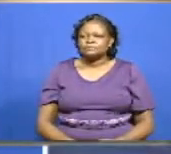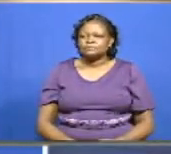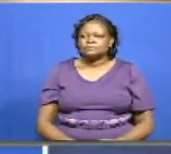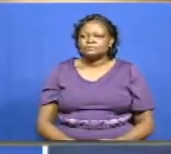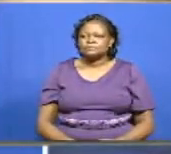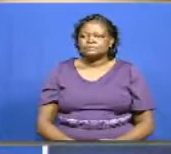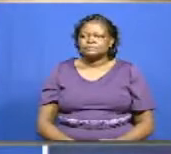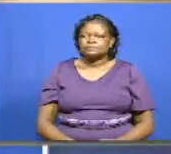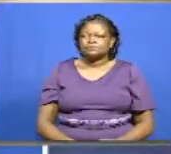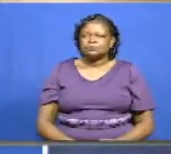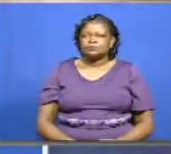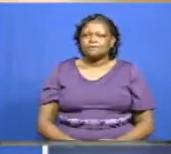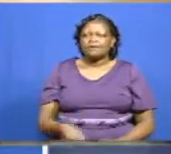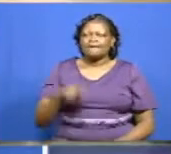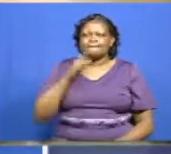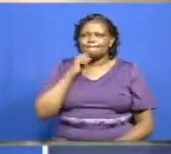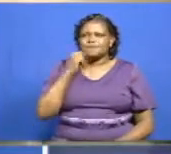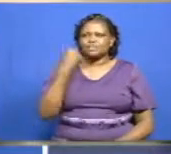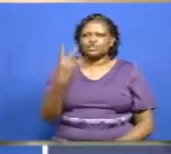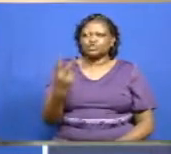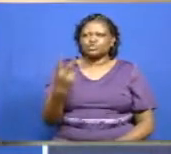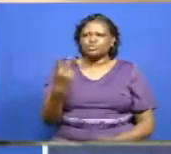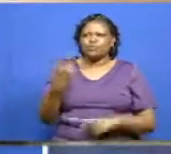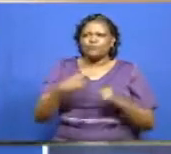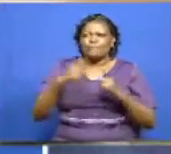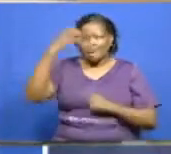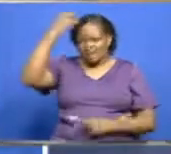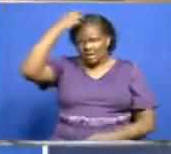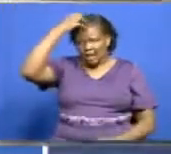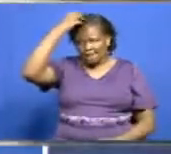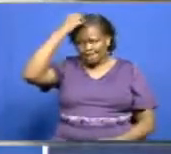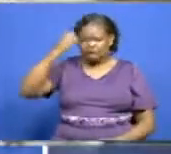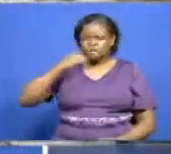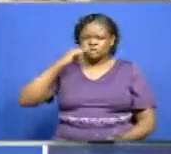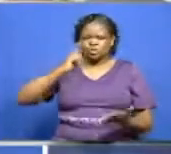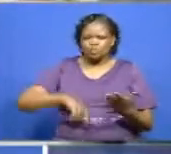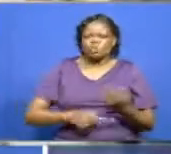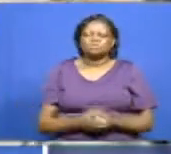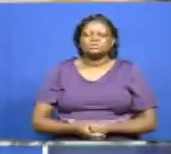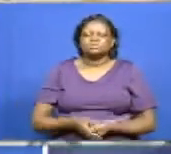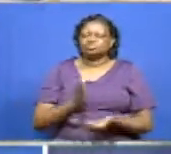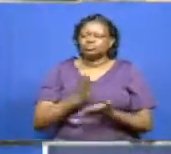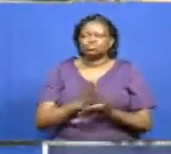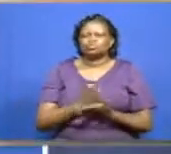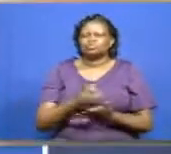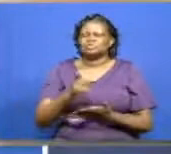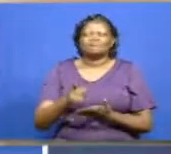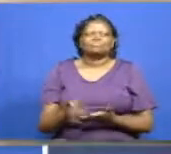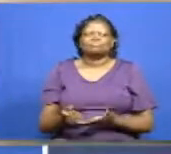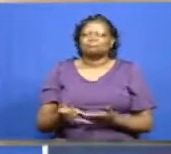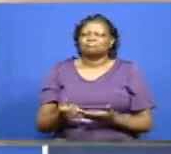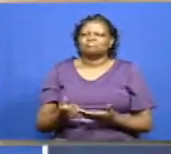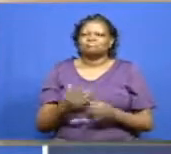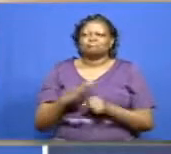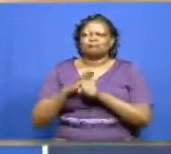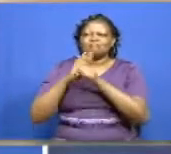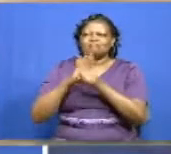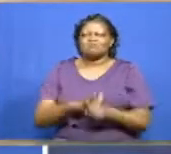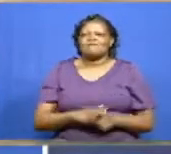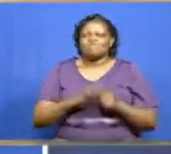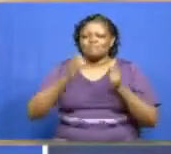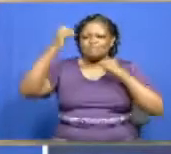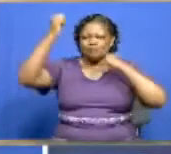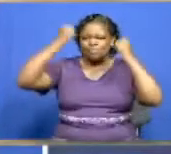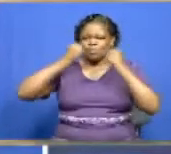Wakati huo huo, wanaume wawili katika kaunti ya Lamu wanadai haki baada ya kudaiwa kudhulumiwa na maafisa wa kijeshi